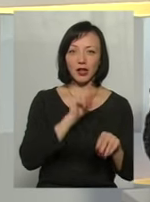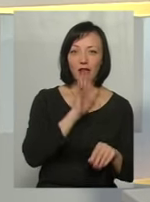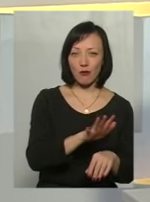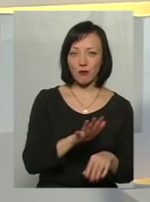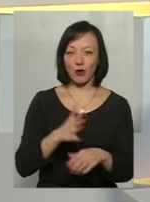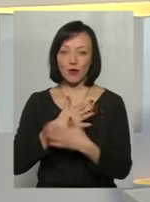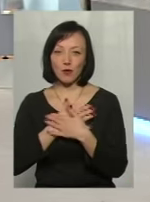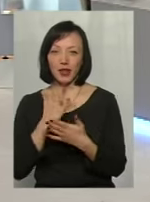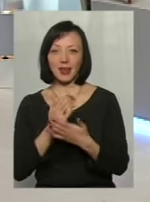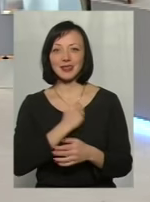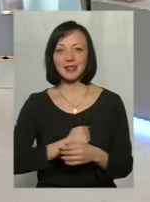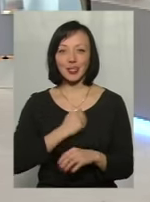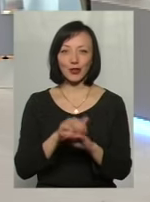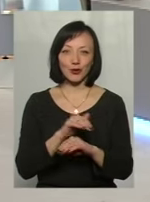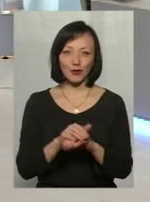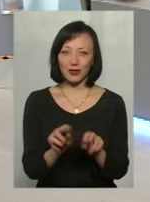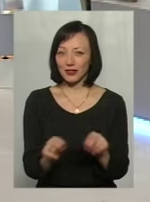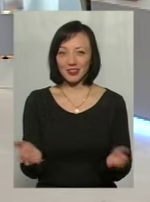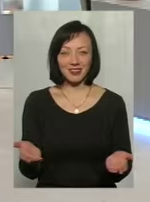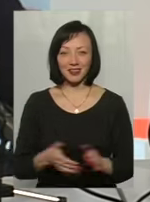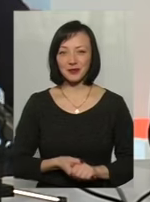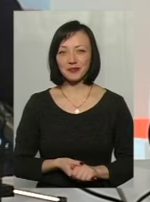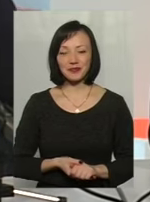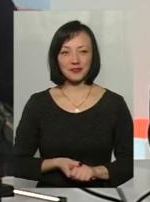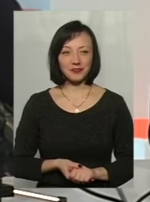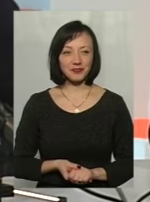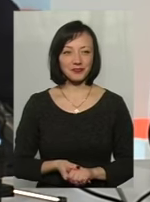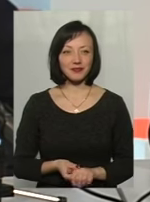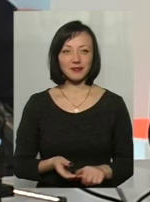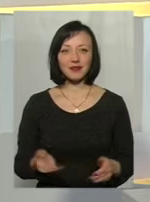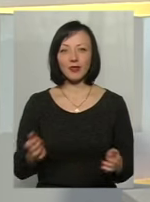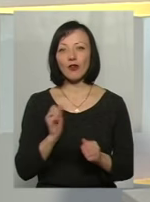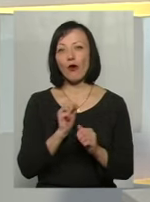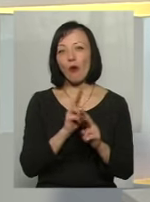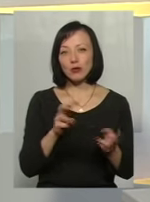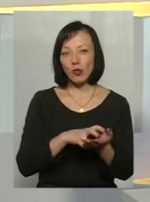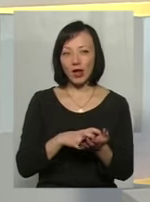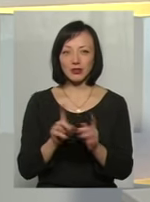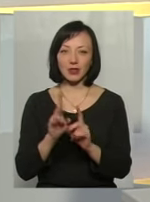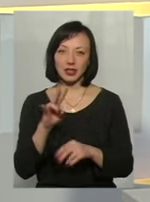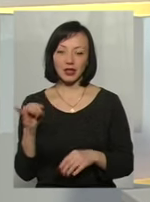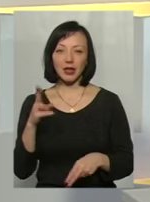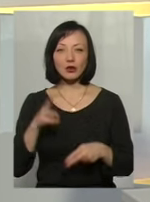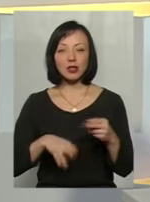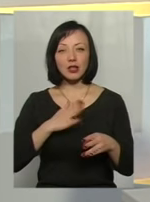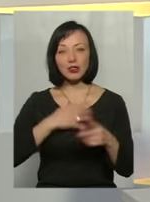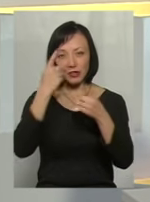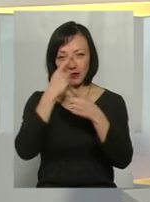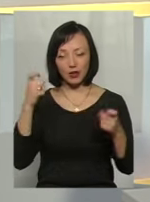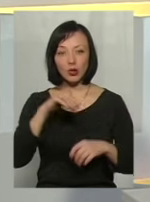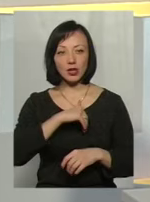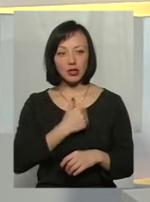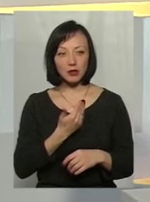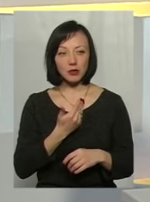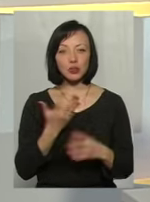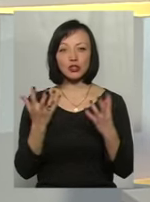люблять. Завжди є злий і добрий вчитель. Ну, в кожного своя практика. Когось бояться, когось ні. Ось наостанок нашого ефіру хотіли би все ж